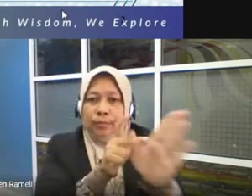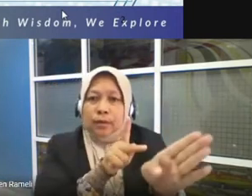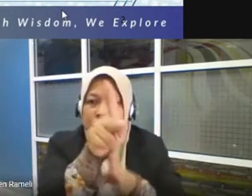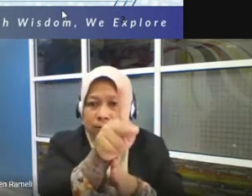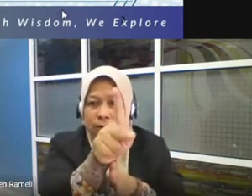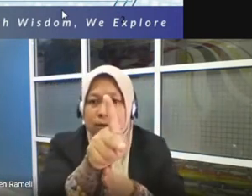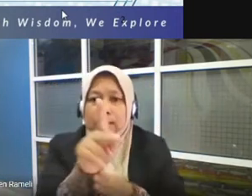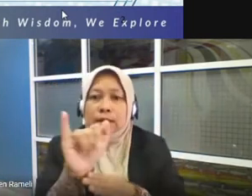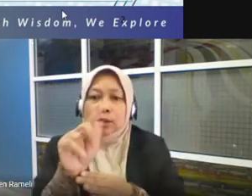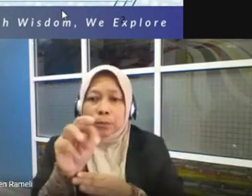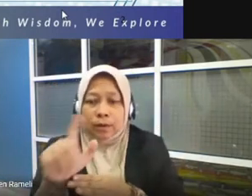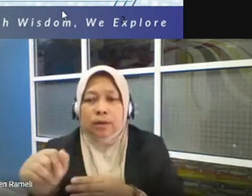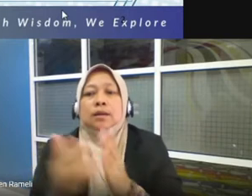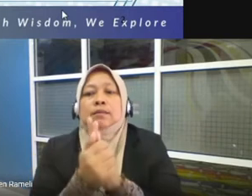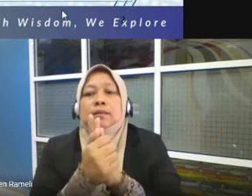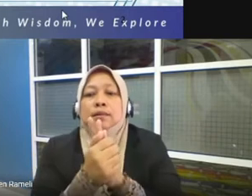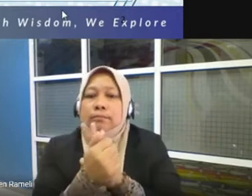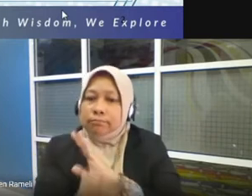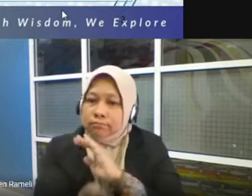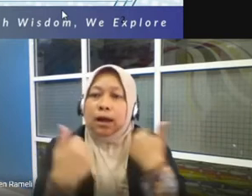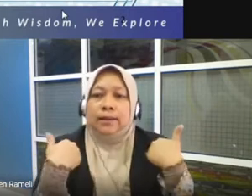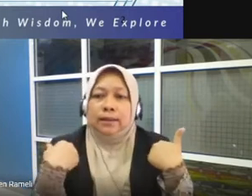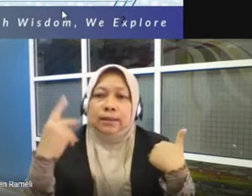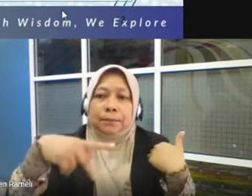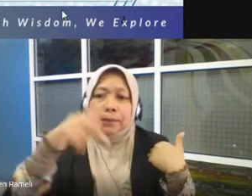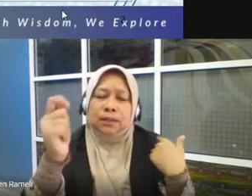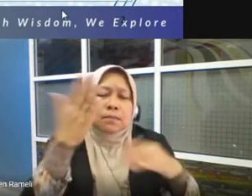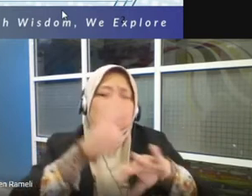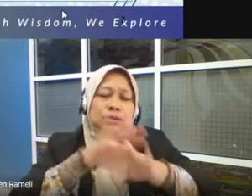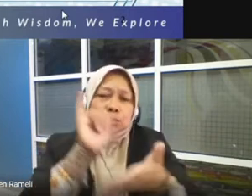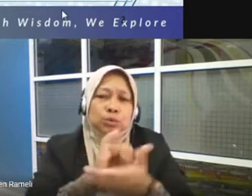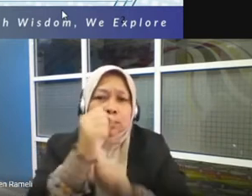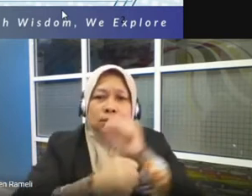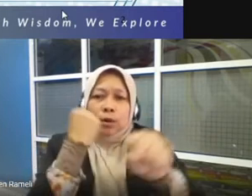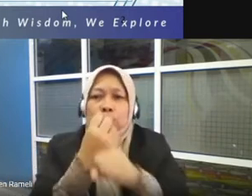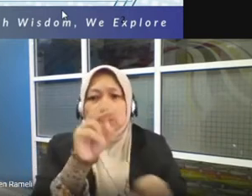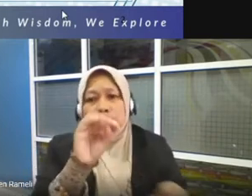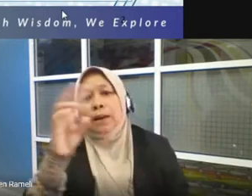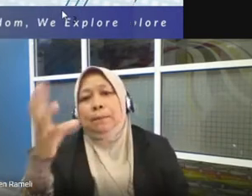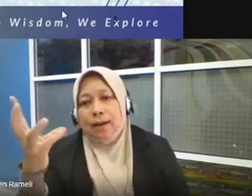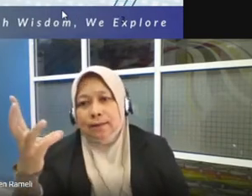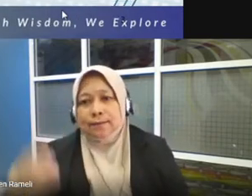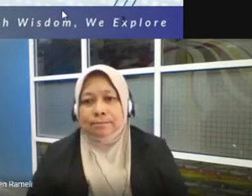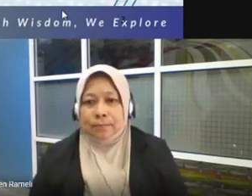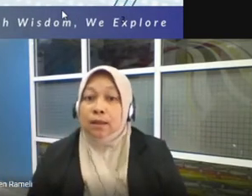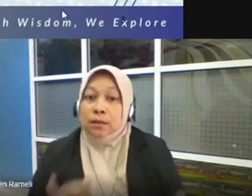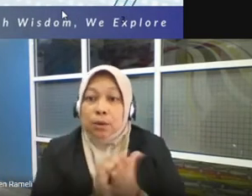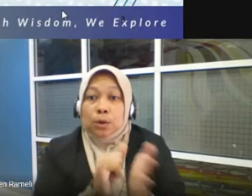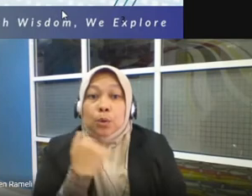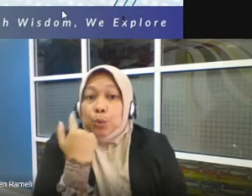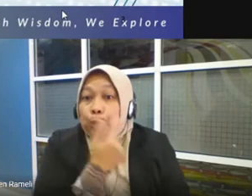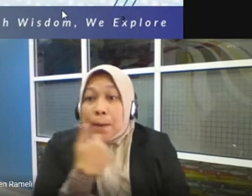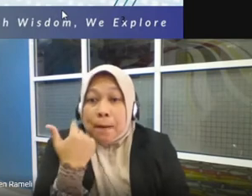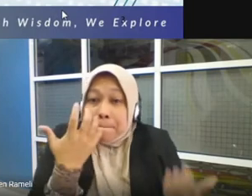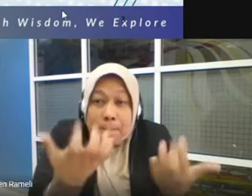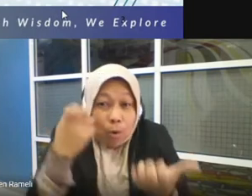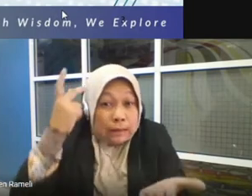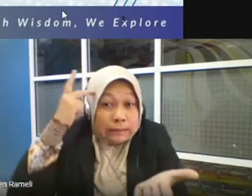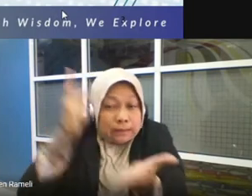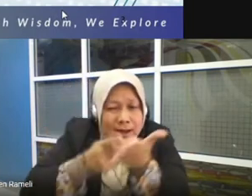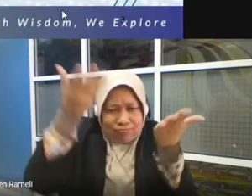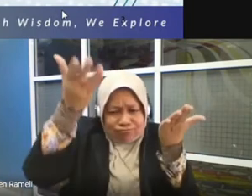entrepreneur educator yang dikendalikan oleh KPT ketika itu pada tahun 2016. So sesiapa yang nak mengenali saya